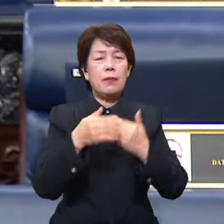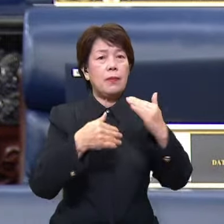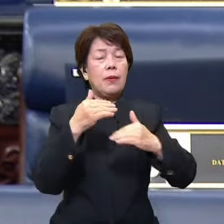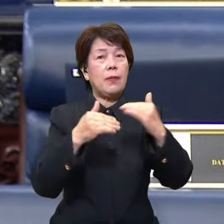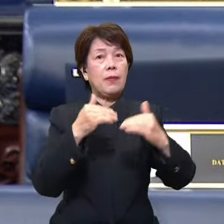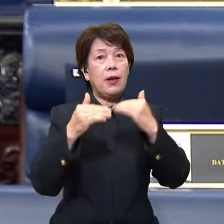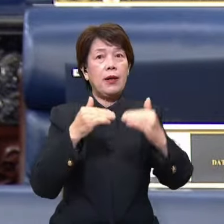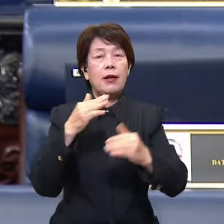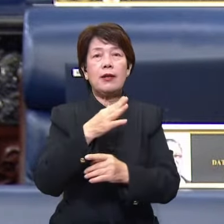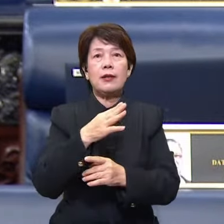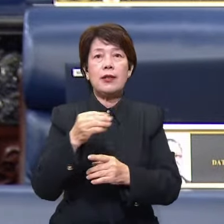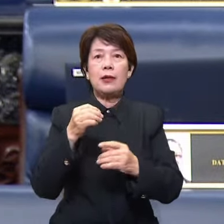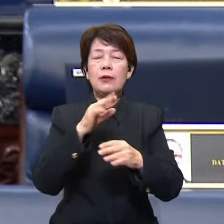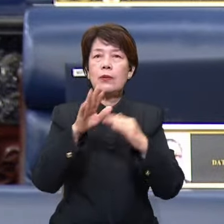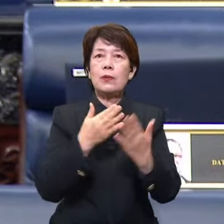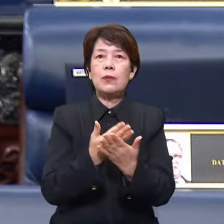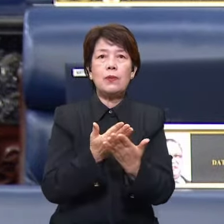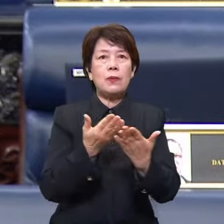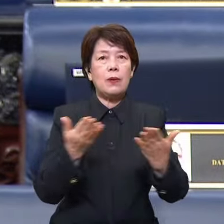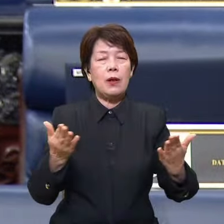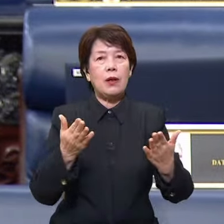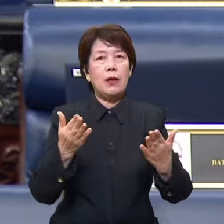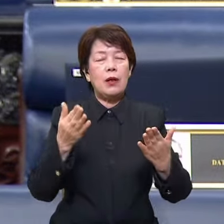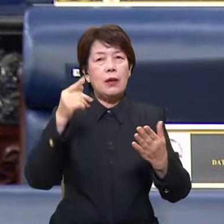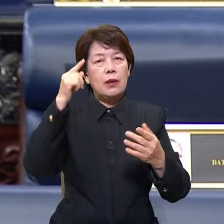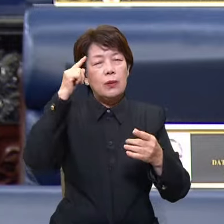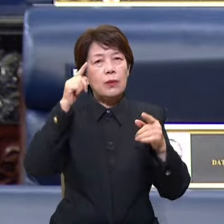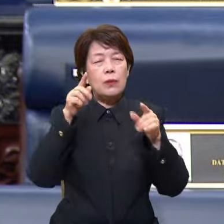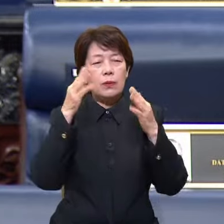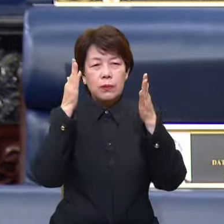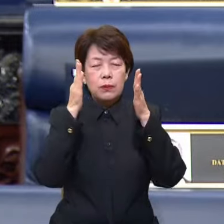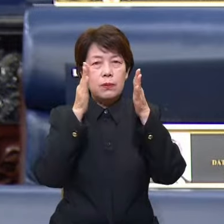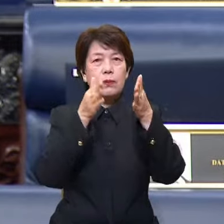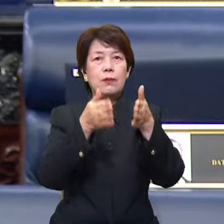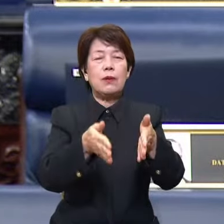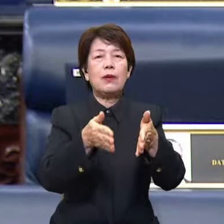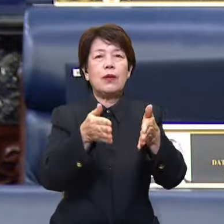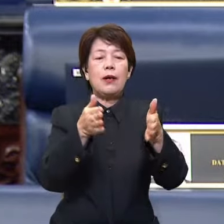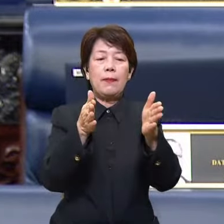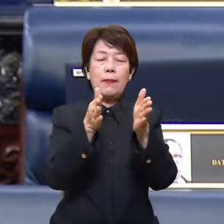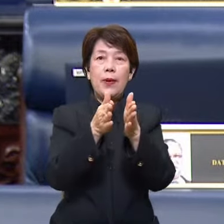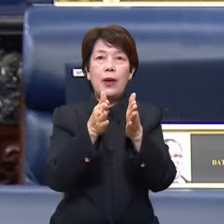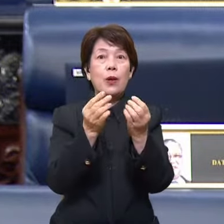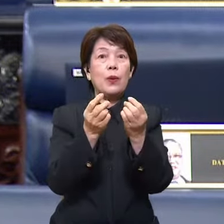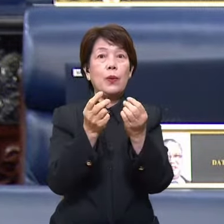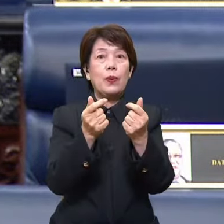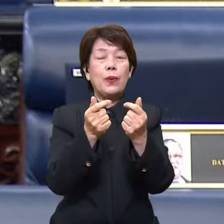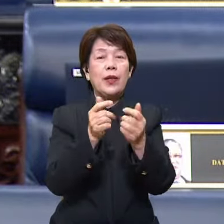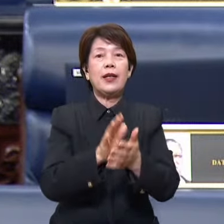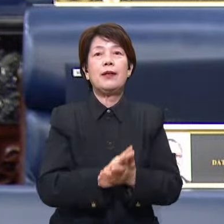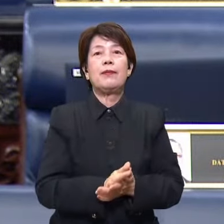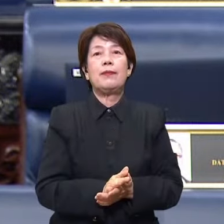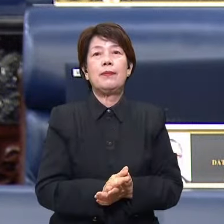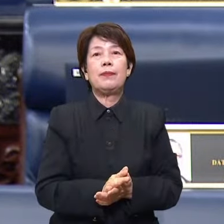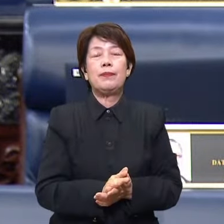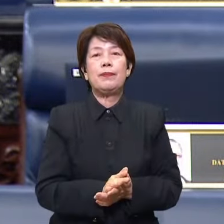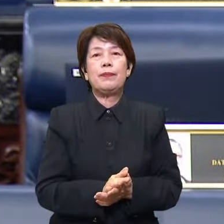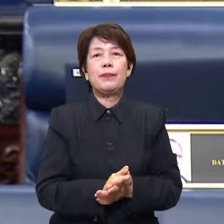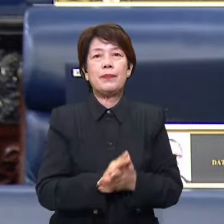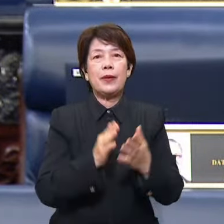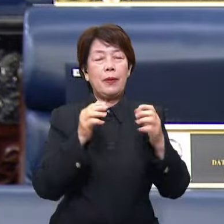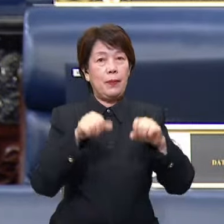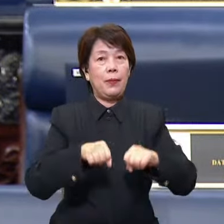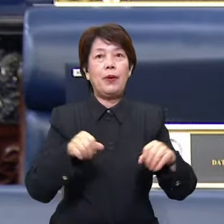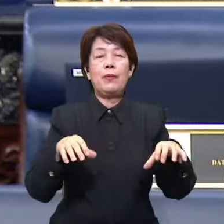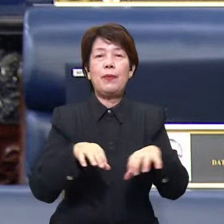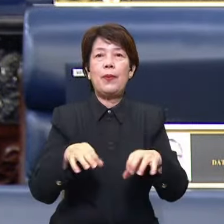dan juga secara menyeluruh. Strategi KKM adalah tertumpu kepada inisiatif jangka pendek atau the quick wins, the low hanging fruits yang kita harapkan dapat kita